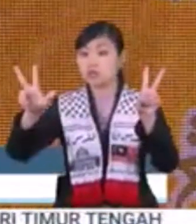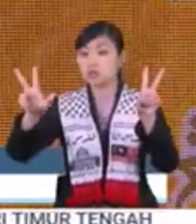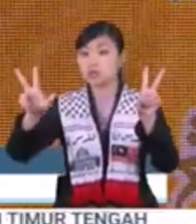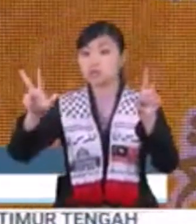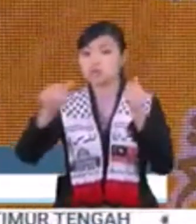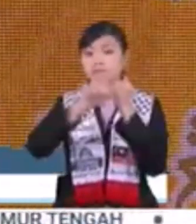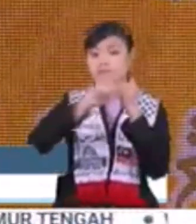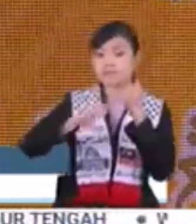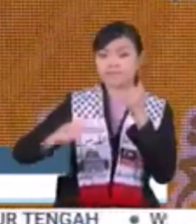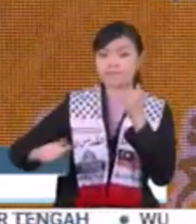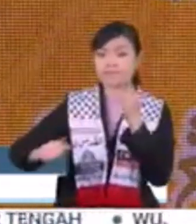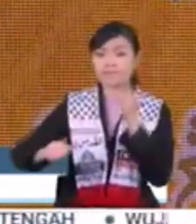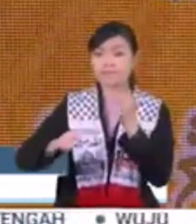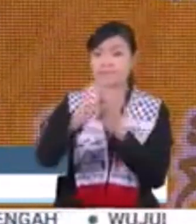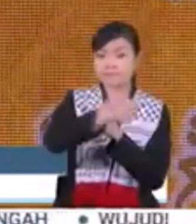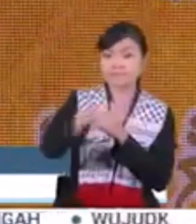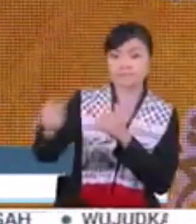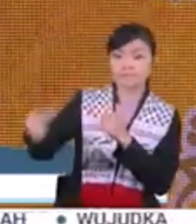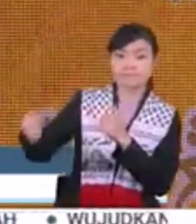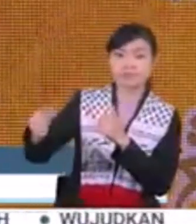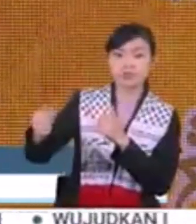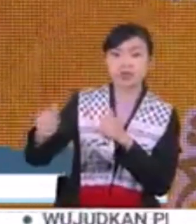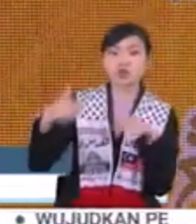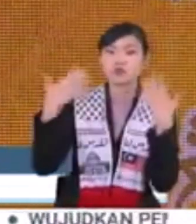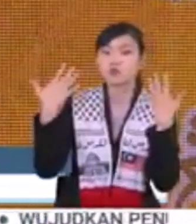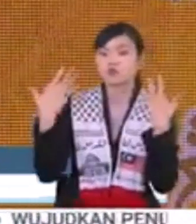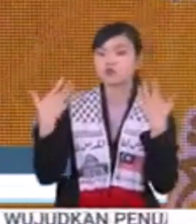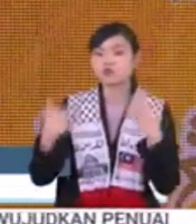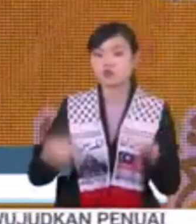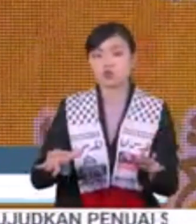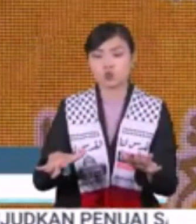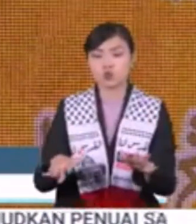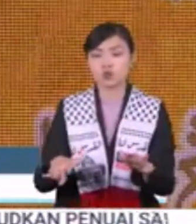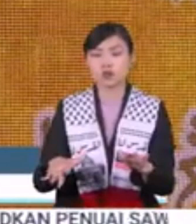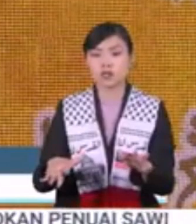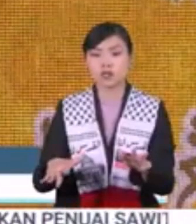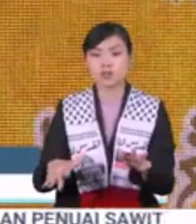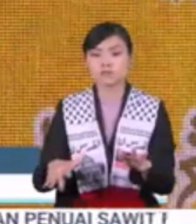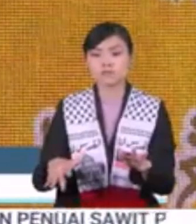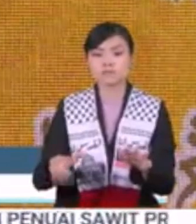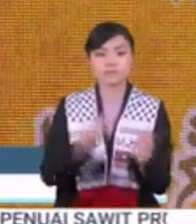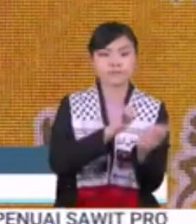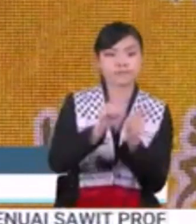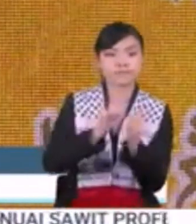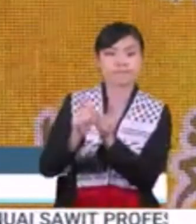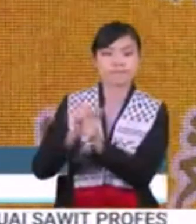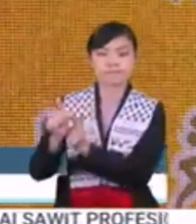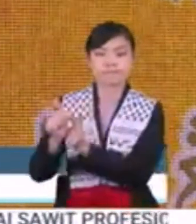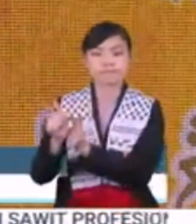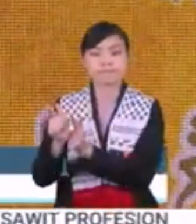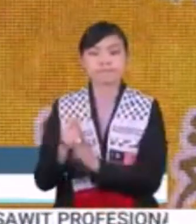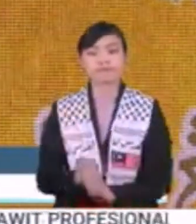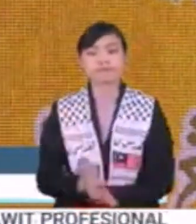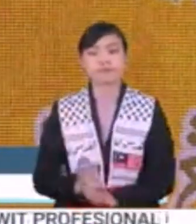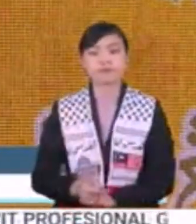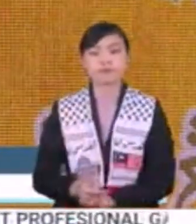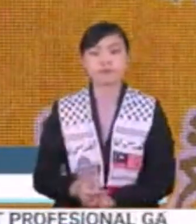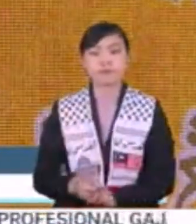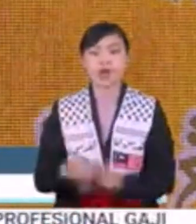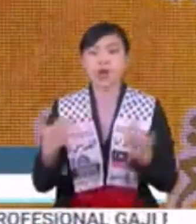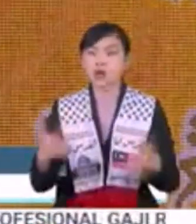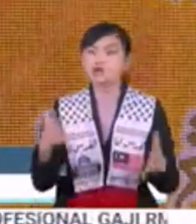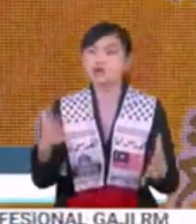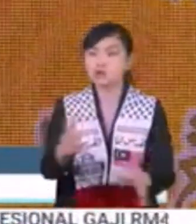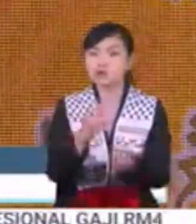jawatan kuasa berkenaan telah memperakukan tata cara penerimaan